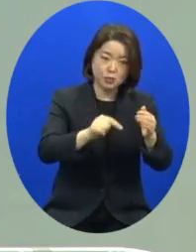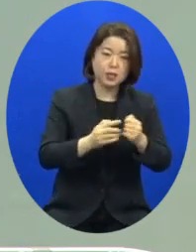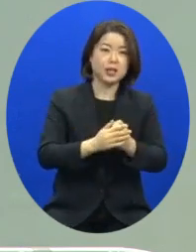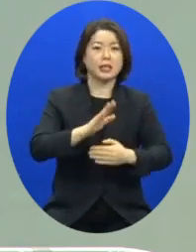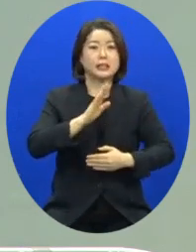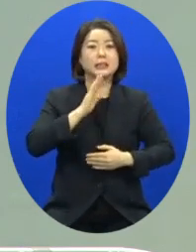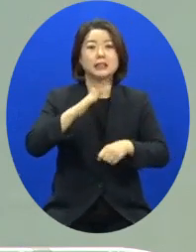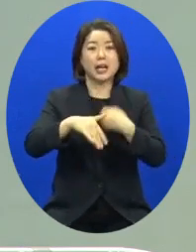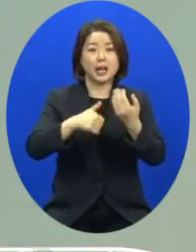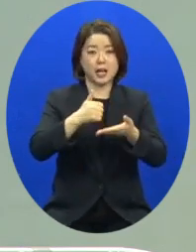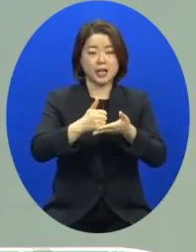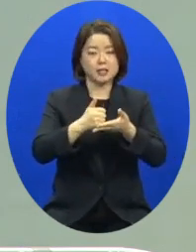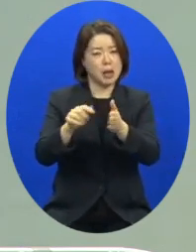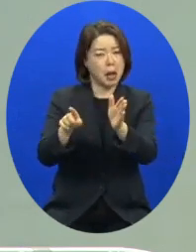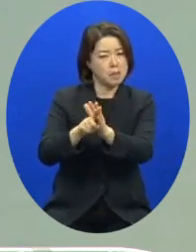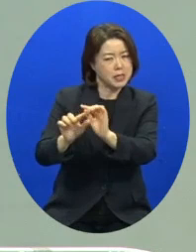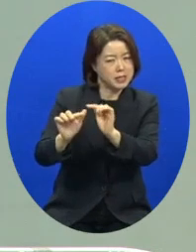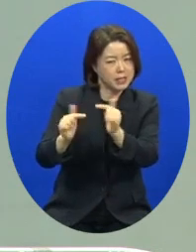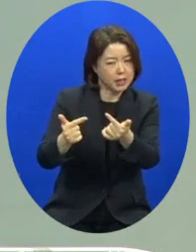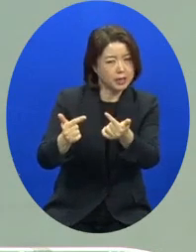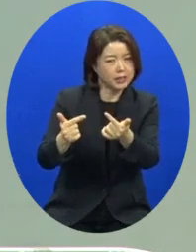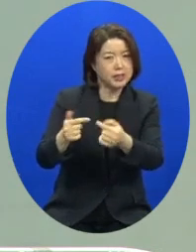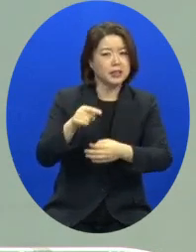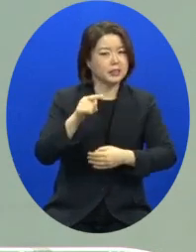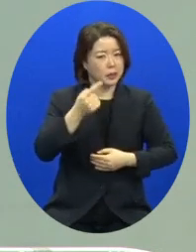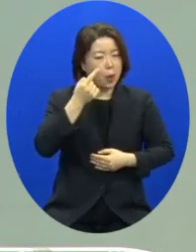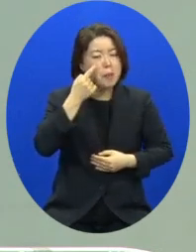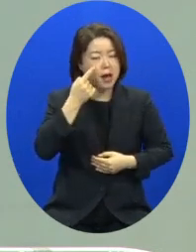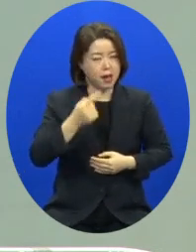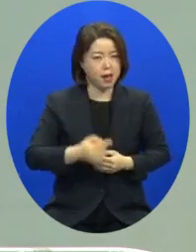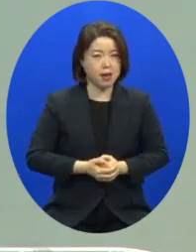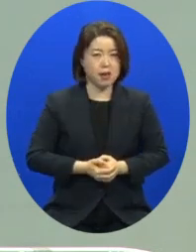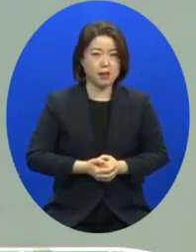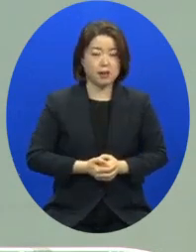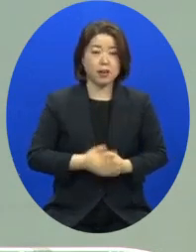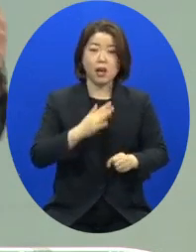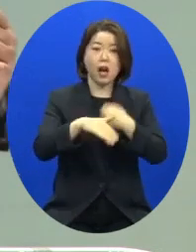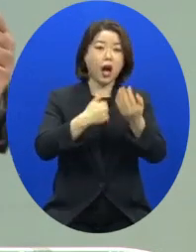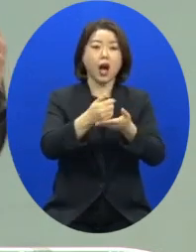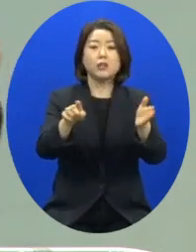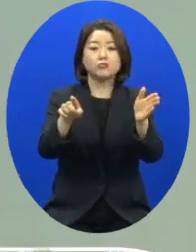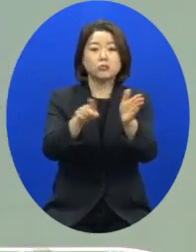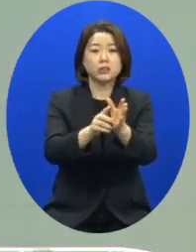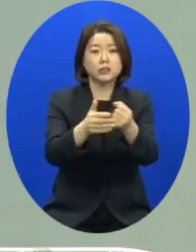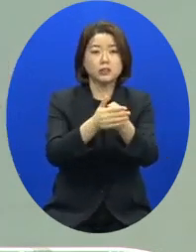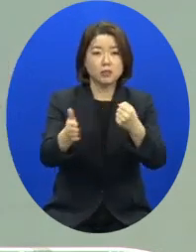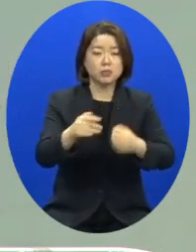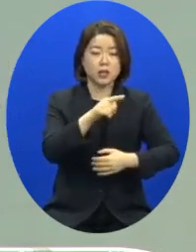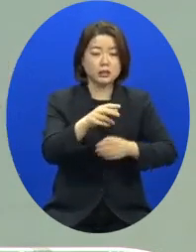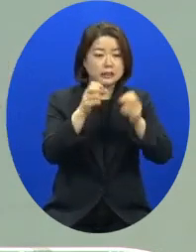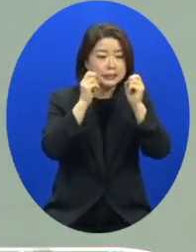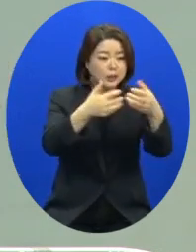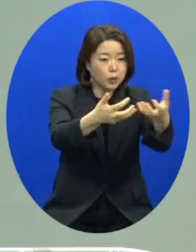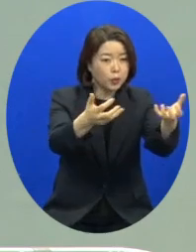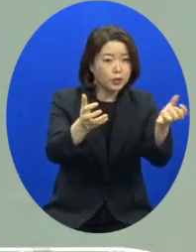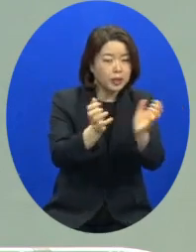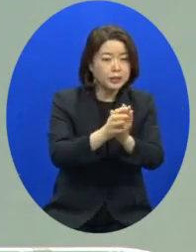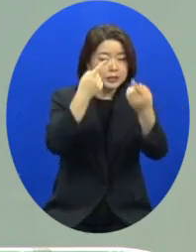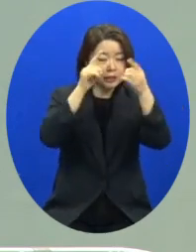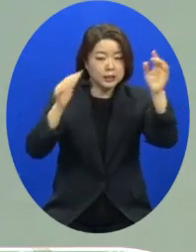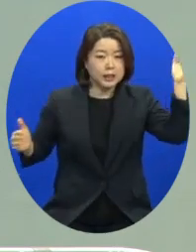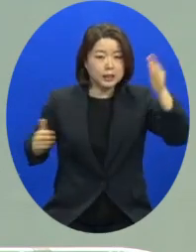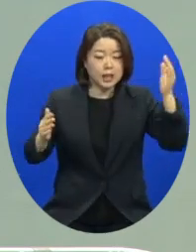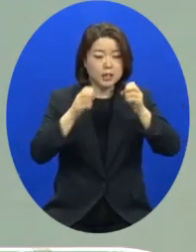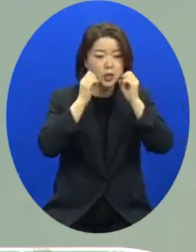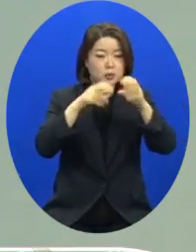실제로는 하나님을 불신하고 있는 불신앙을 보았습니다. 하나님을 믿으니까 그 선교단체 대학생 수련회에 온